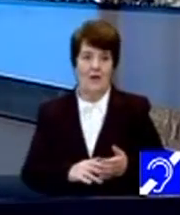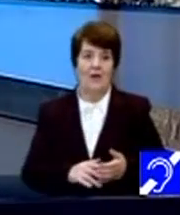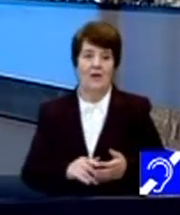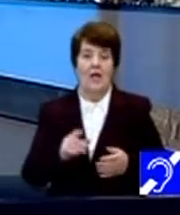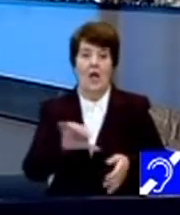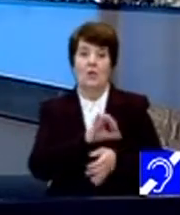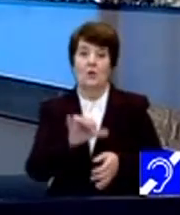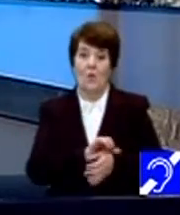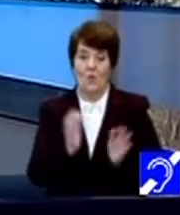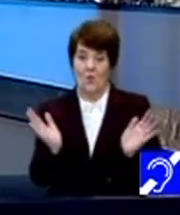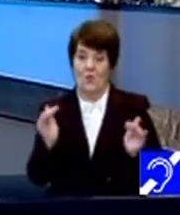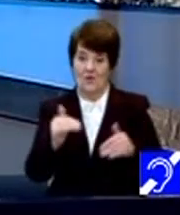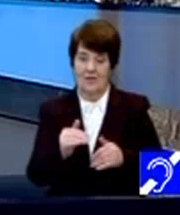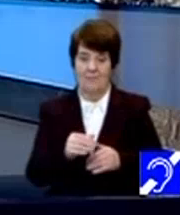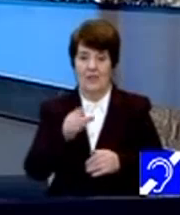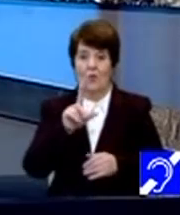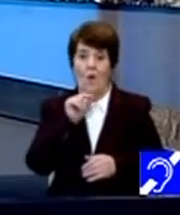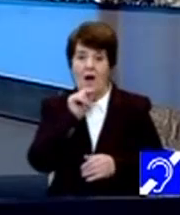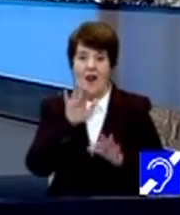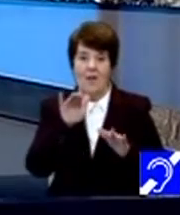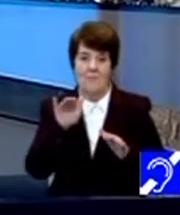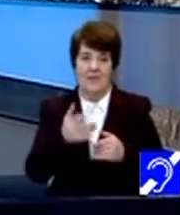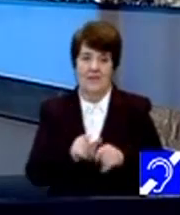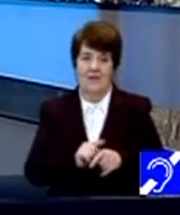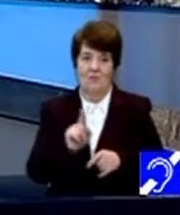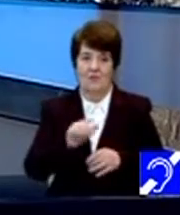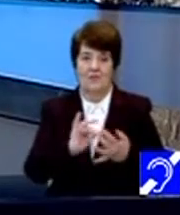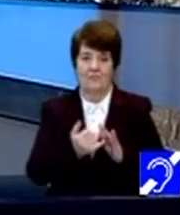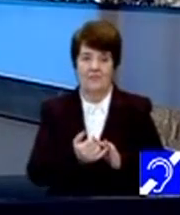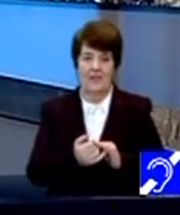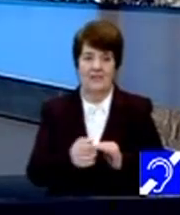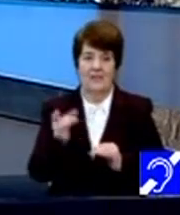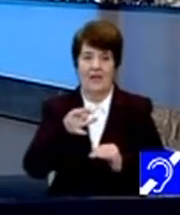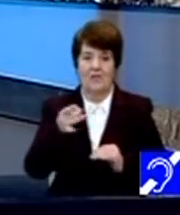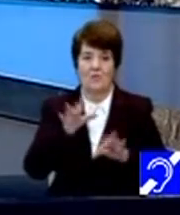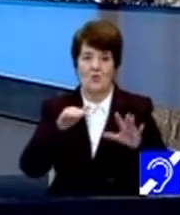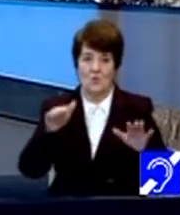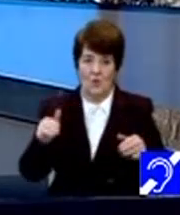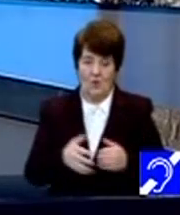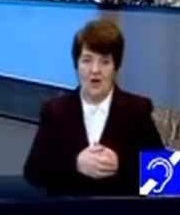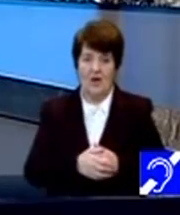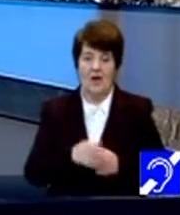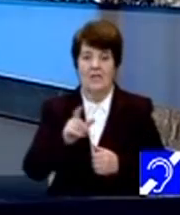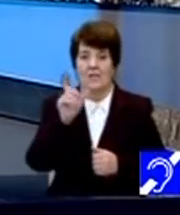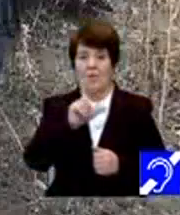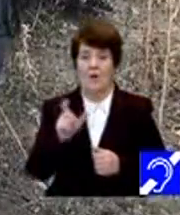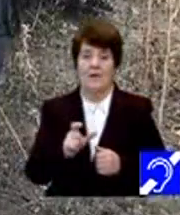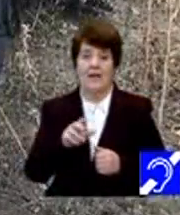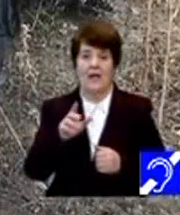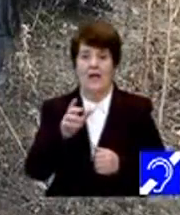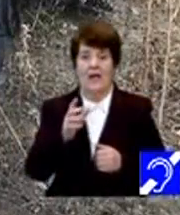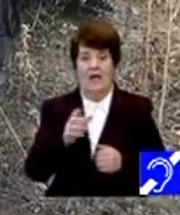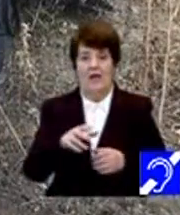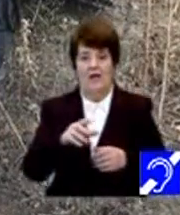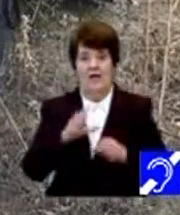Continuăm jurnalul. Păstra droguri într-un stup pentru albine. Este isprava unui bărbat din satul Cernila din raionul Soroca, deconspirată de